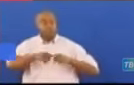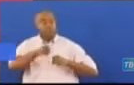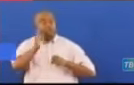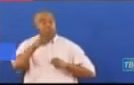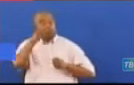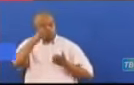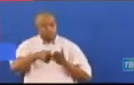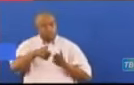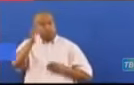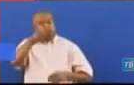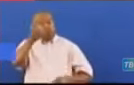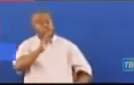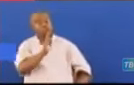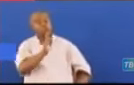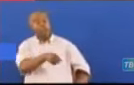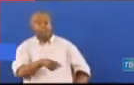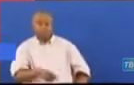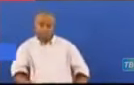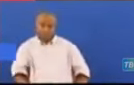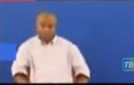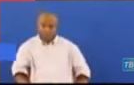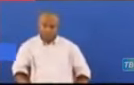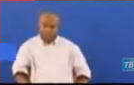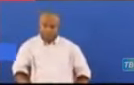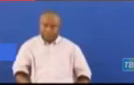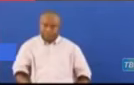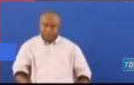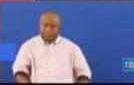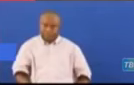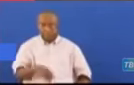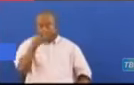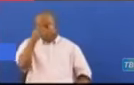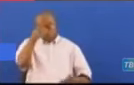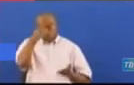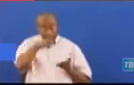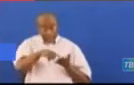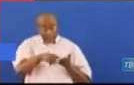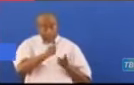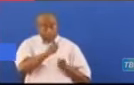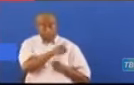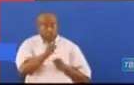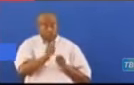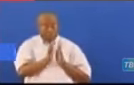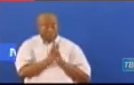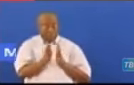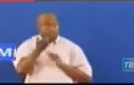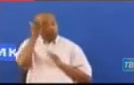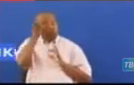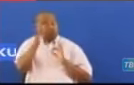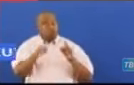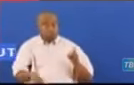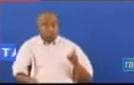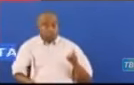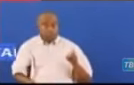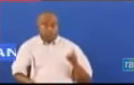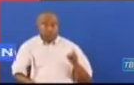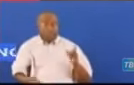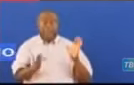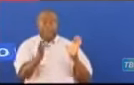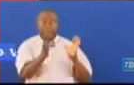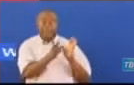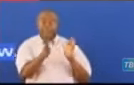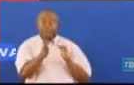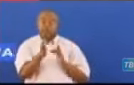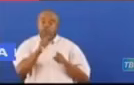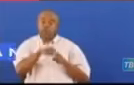na Mungu. Na ndio maana Mheshimiwa Spika, kwa watumishi wa Mungu wanaomjua Mungu vizuri, Yesu wakati